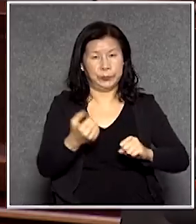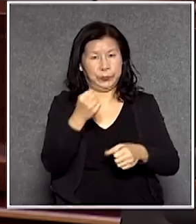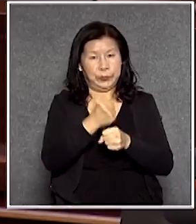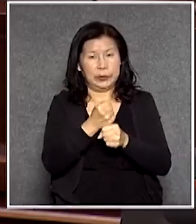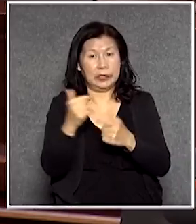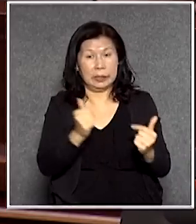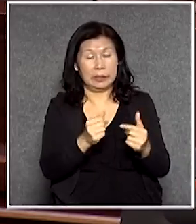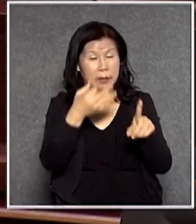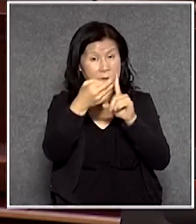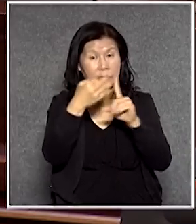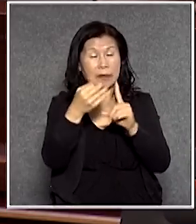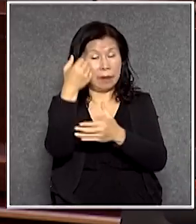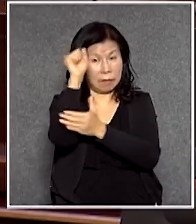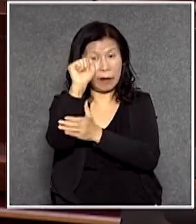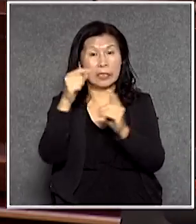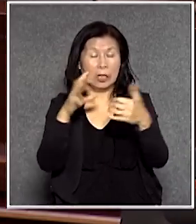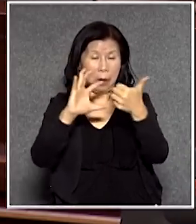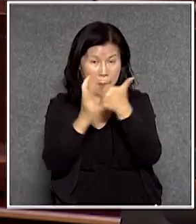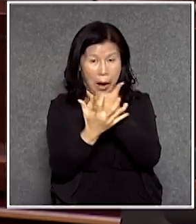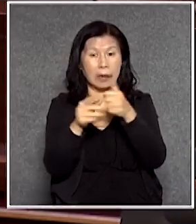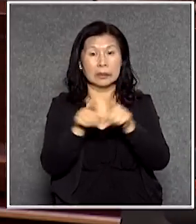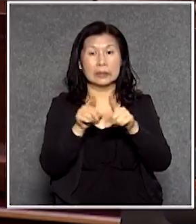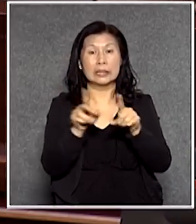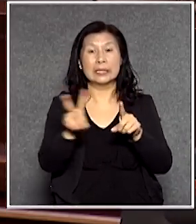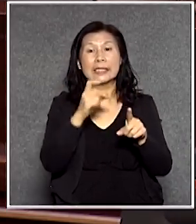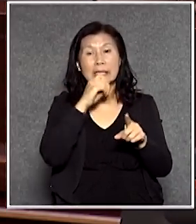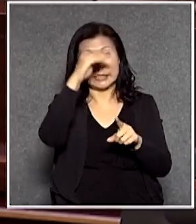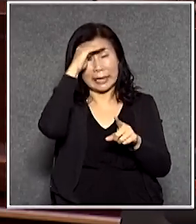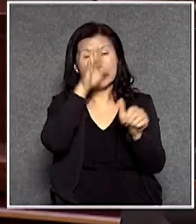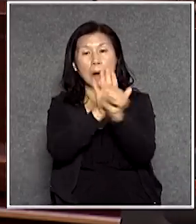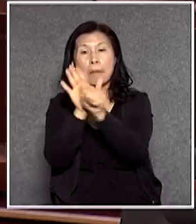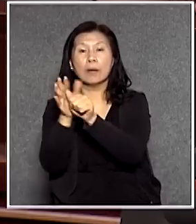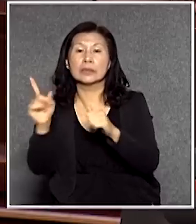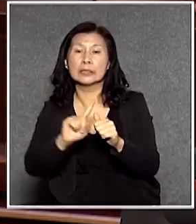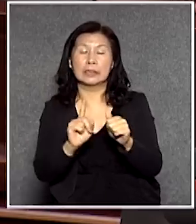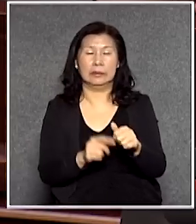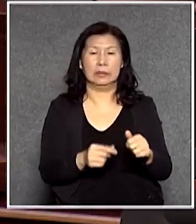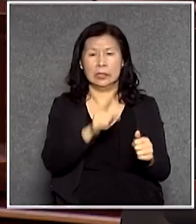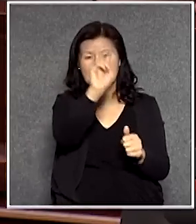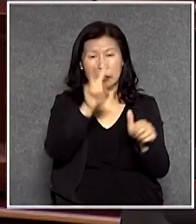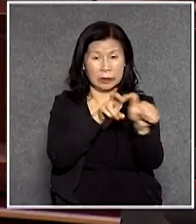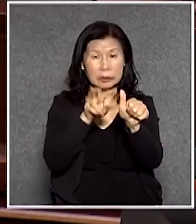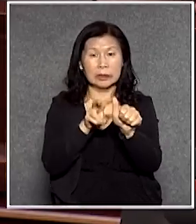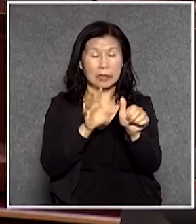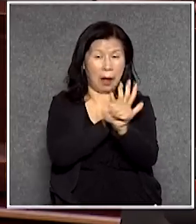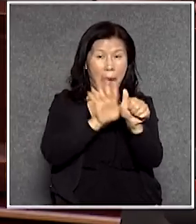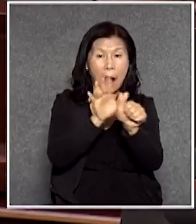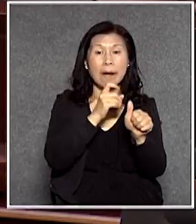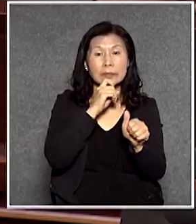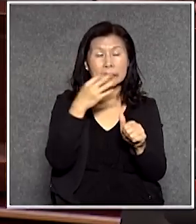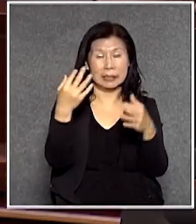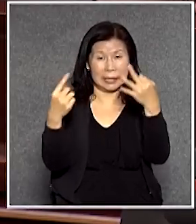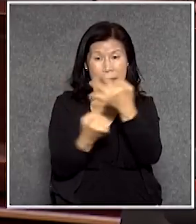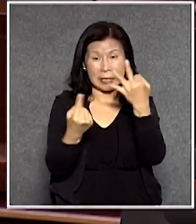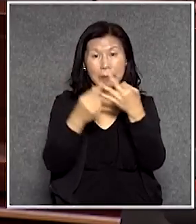中的人士被反佔中者包圍的時候，又不是要警察來保護？怎可以抹黑30000的警員全部都